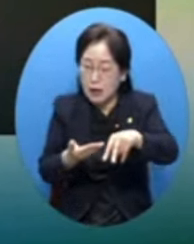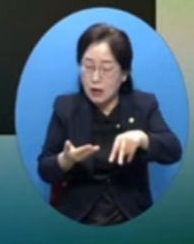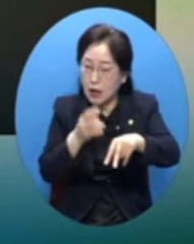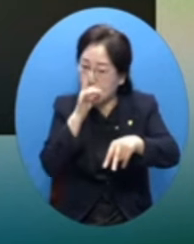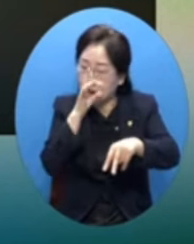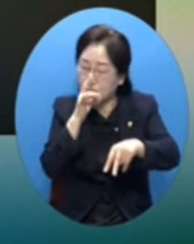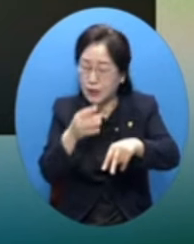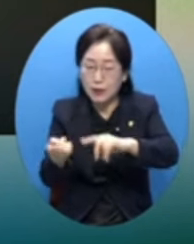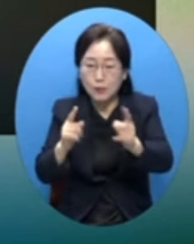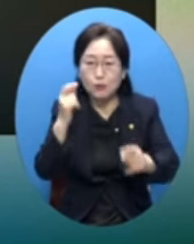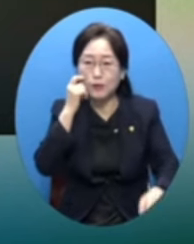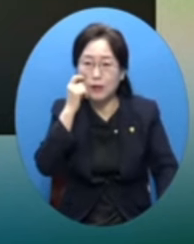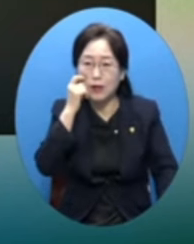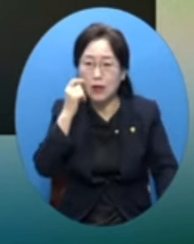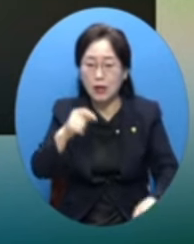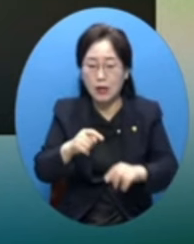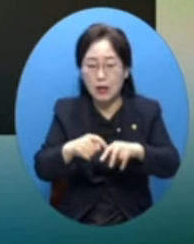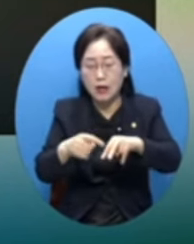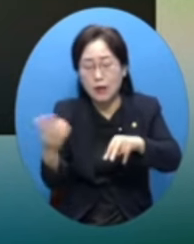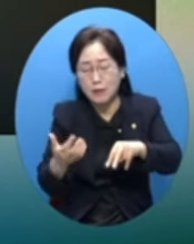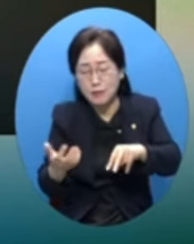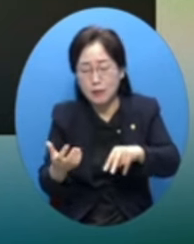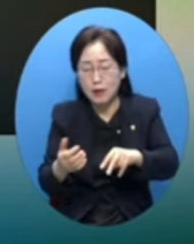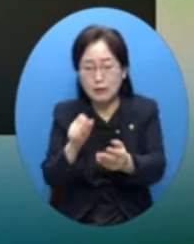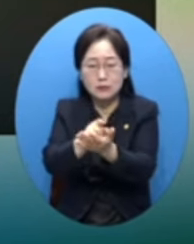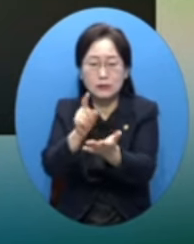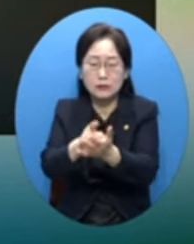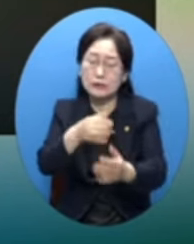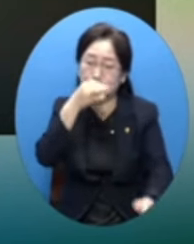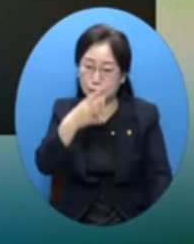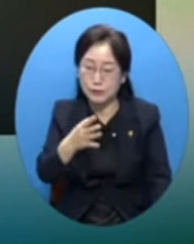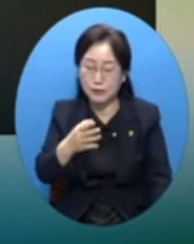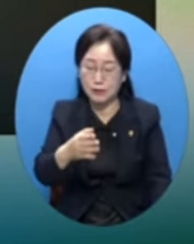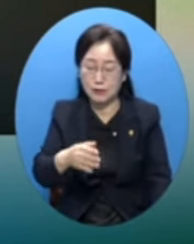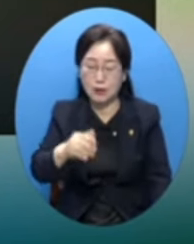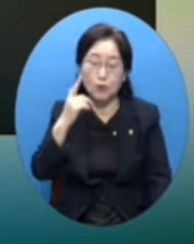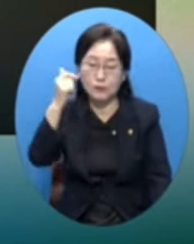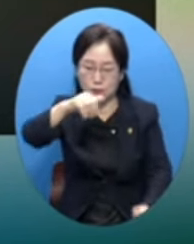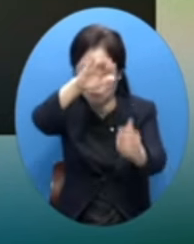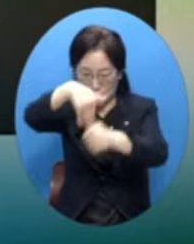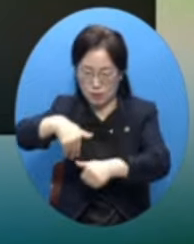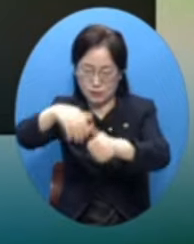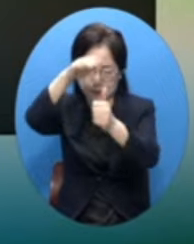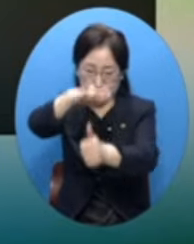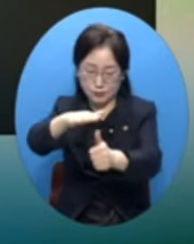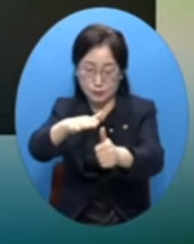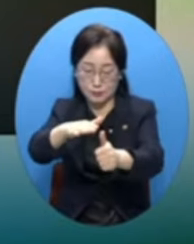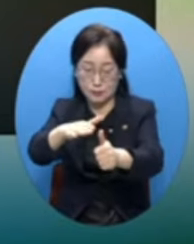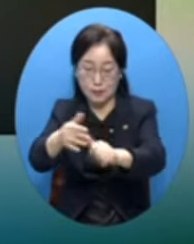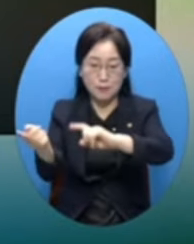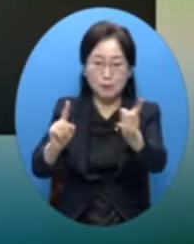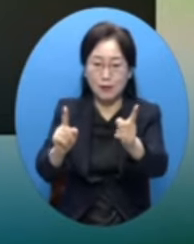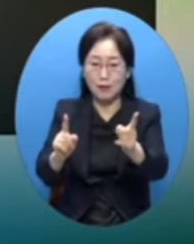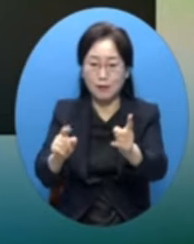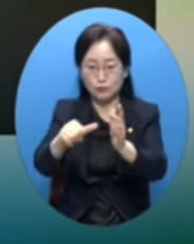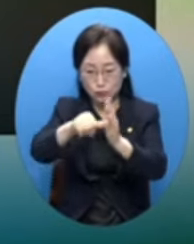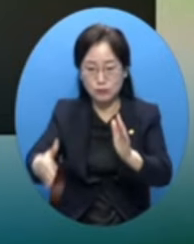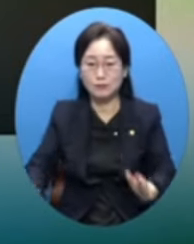악화돼서 운동선수로 더 이상 뛸 수 없게 되었을 때 안수기도 받고 그가 걷게 된 유명한 일화도